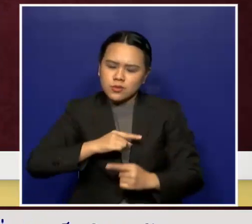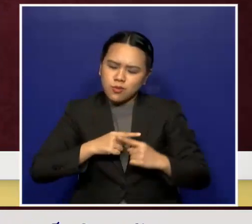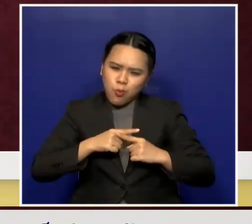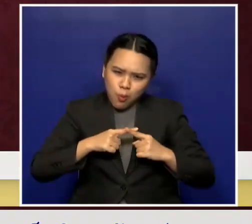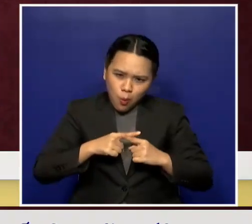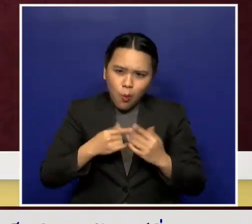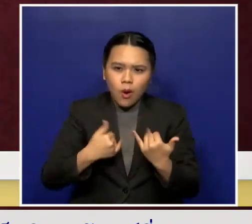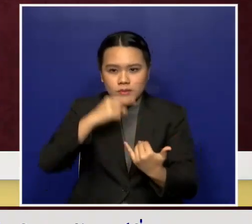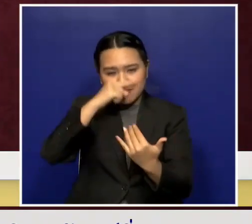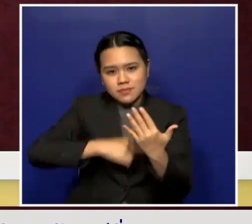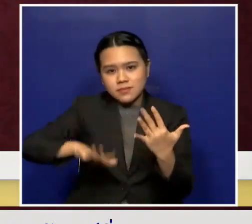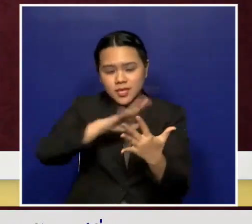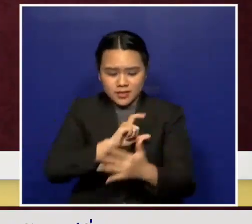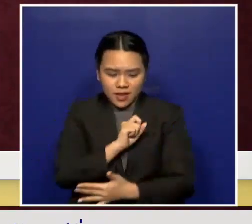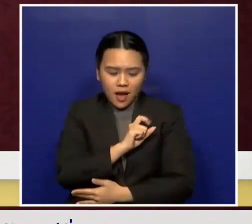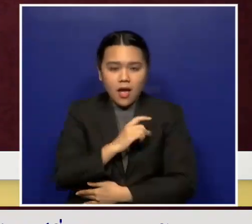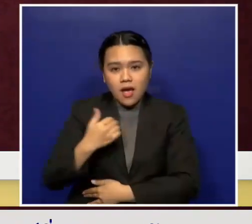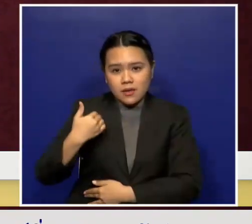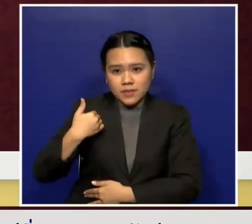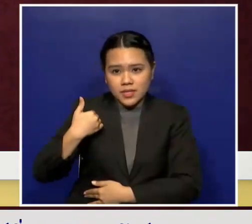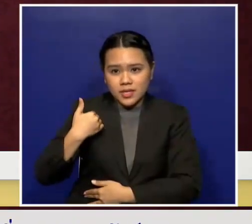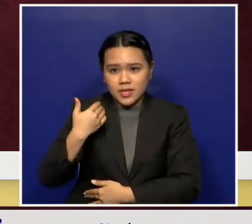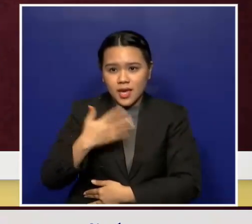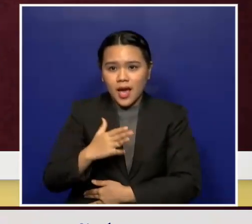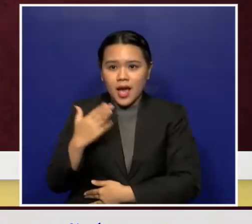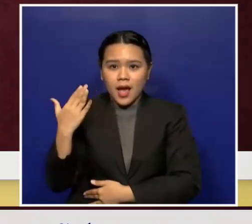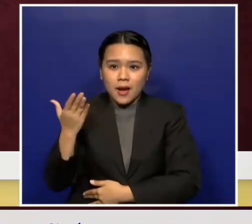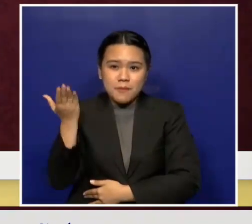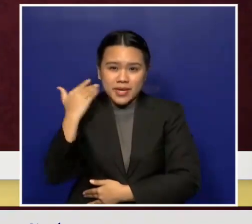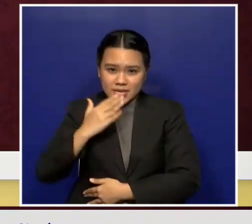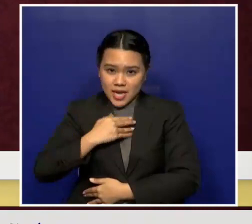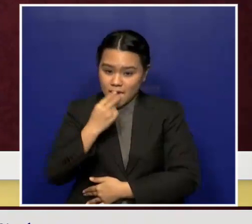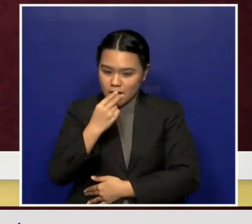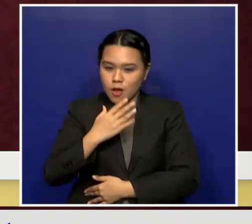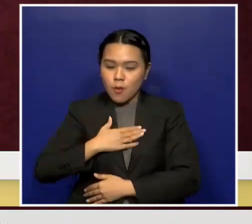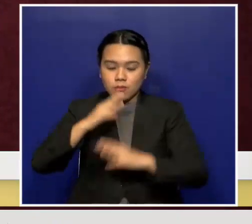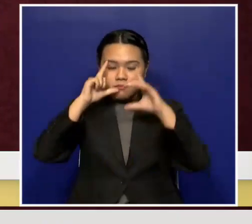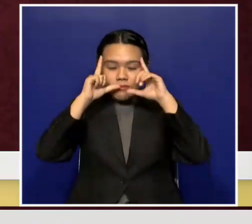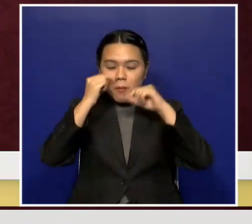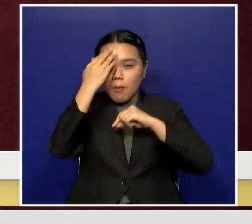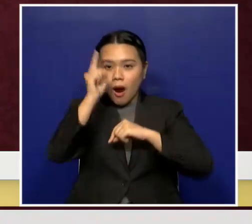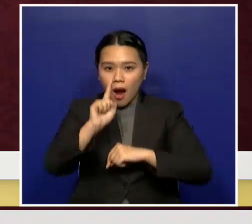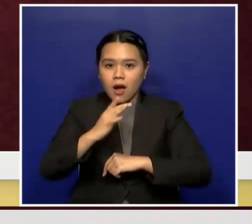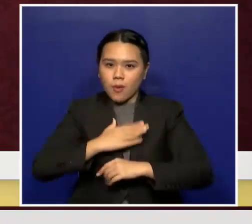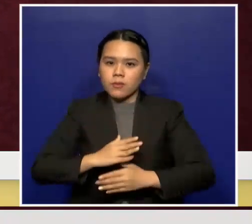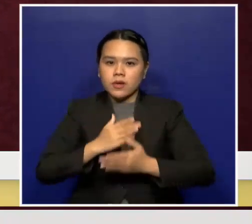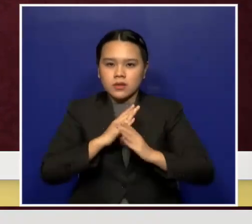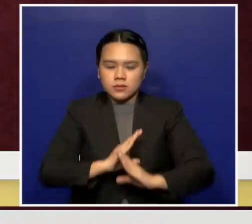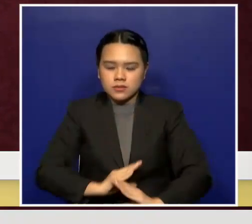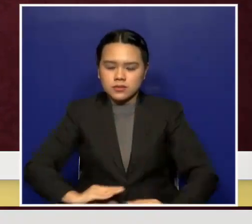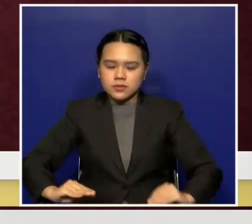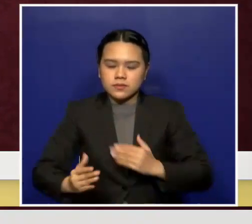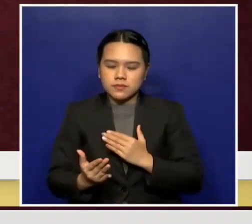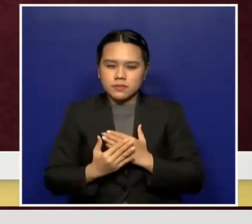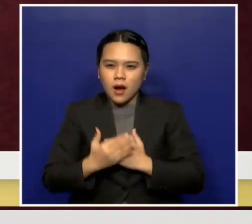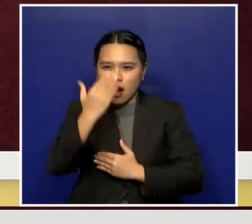ศชาติเราเมื่อสักครู่ท่านเห็นผมหลับตาเนี่ยผมนั่งสมาธิถ้าผมไม่ได้สมาธินี่ผมตะบะแตกไปแล้วเจอ